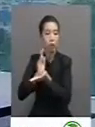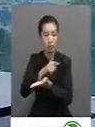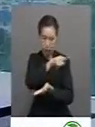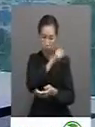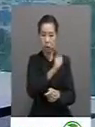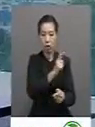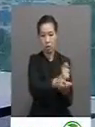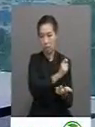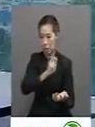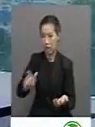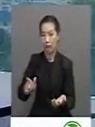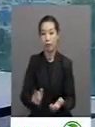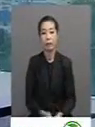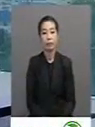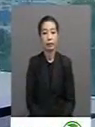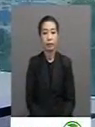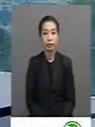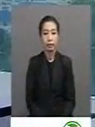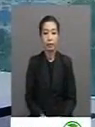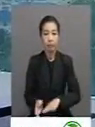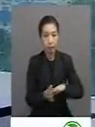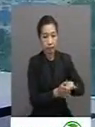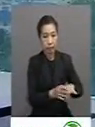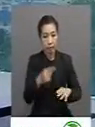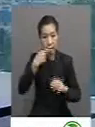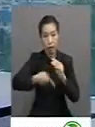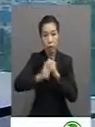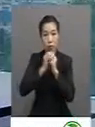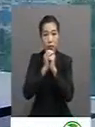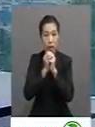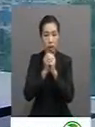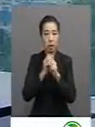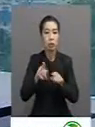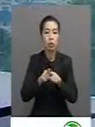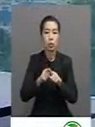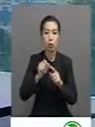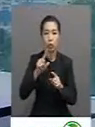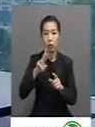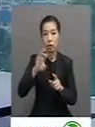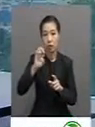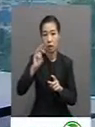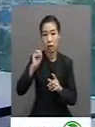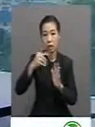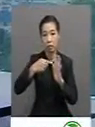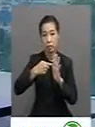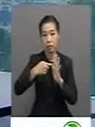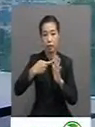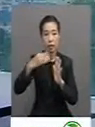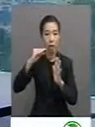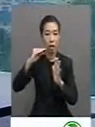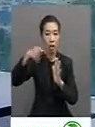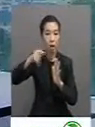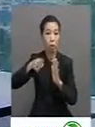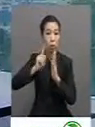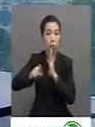ขยับไปดูปัญหาน้ำเน่าเสียค่ะที่ศรีมหาโพธิ์จังหวัดปราจีนบุรีปัญหาน้ำในลำคลองโสมเน่าเสียก็ส่งผลกระทบกับส